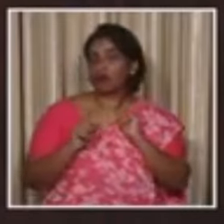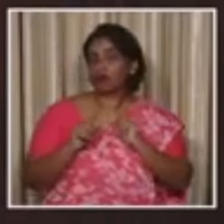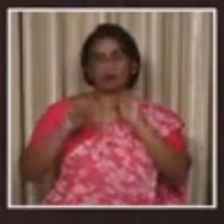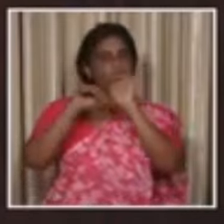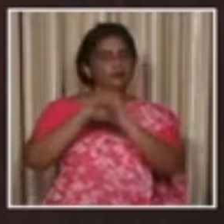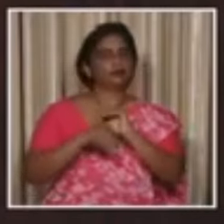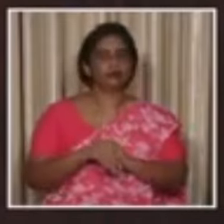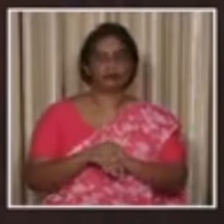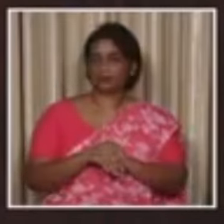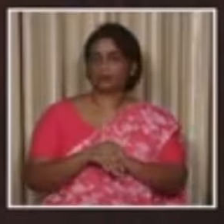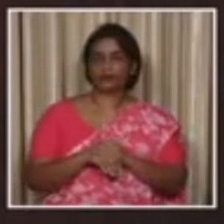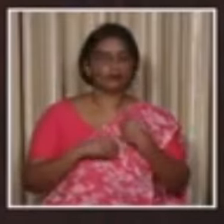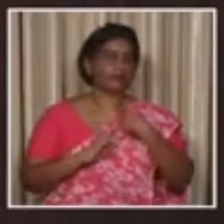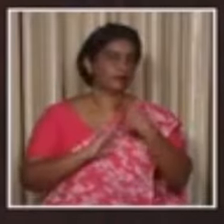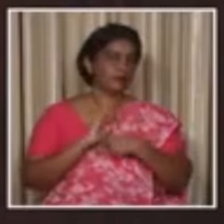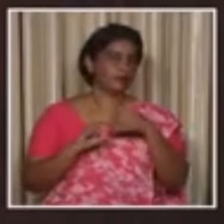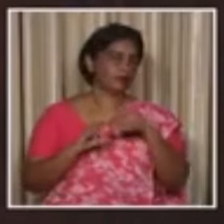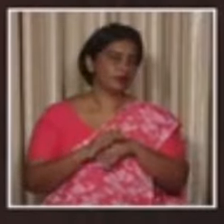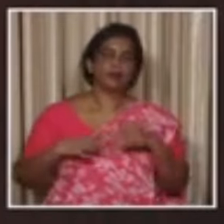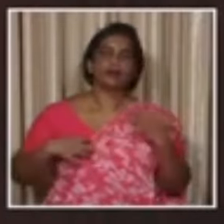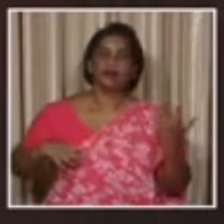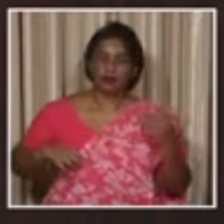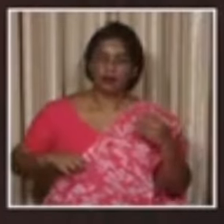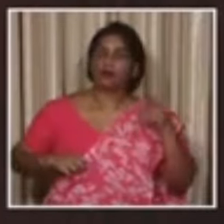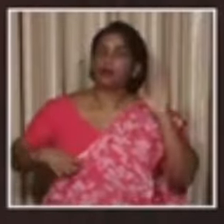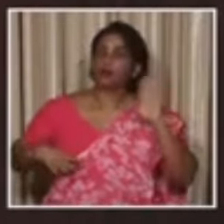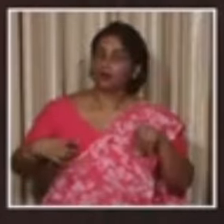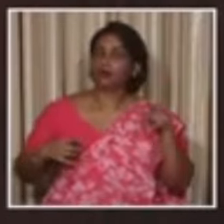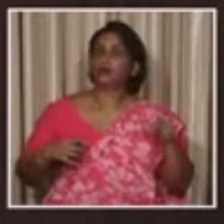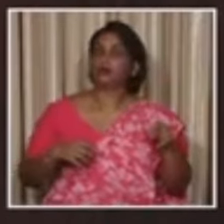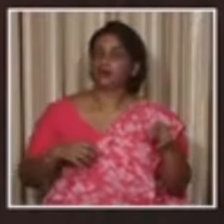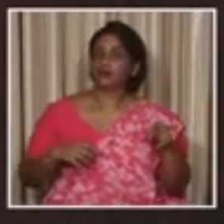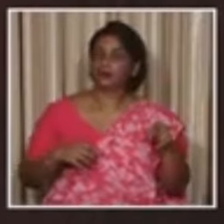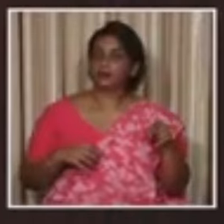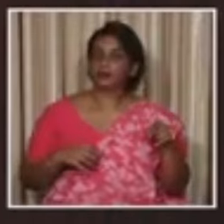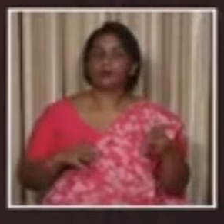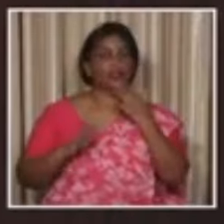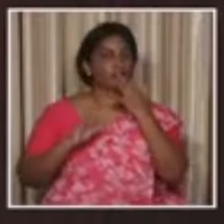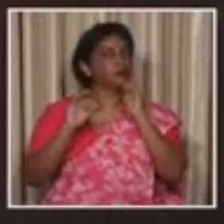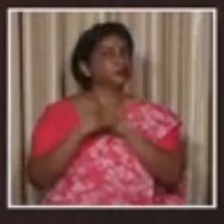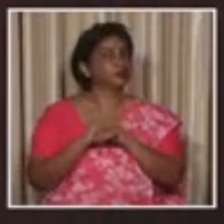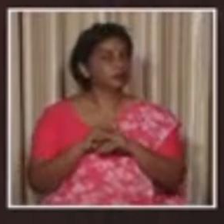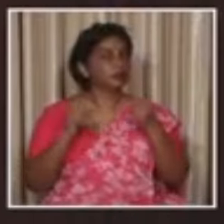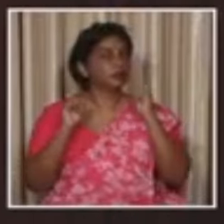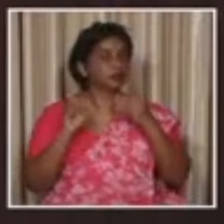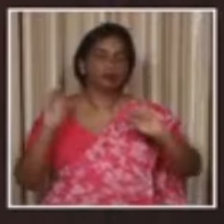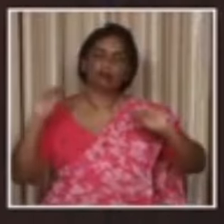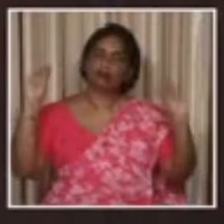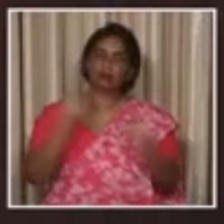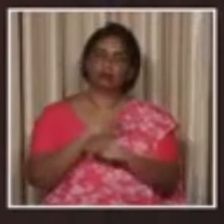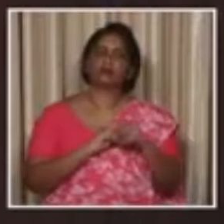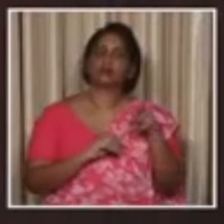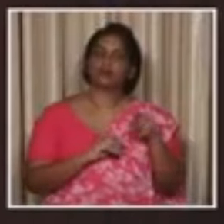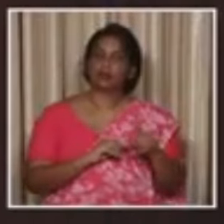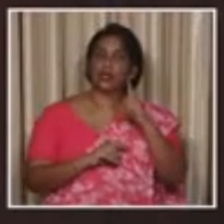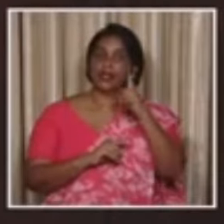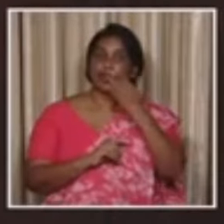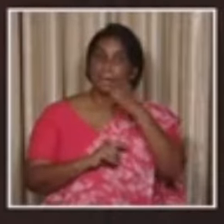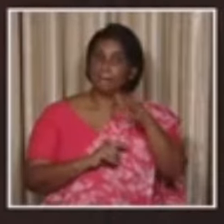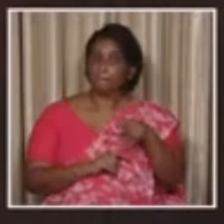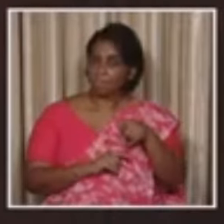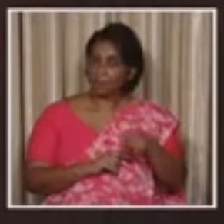හඳුනා ගැනීමේ ක්‍රමවේදයක් අප රට තුල ක්‍රියාත්මක වෙලා නැහැ. ඒ නිසා මේ පාසලට ක්‍රීඩාව අනුයුක්ත කරලා එක වසරේ